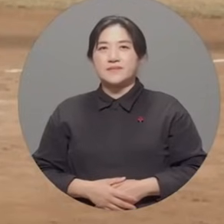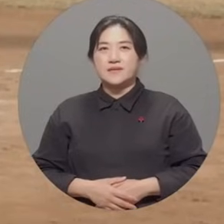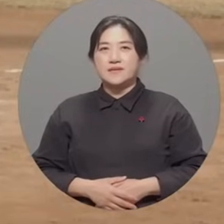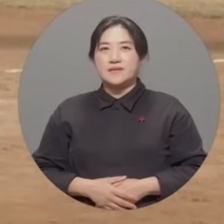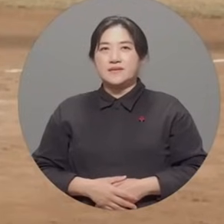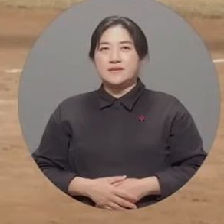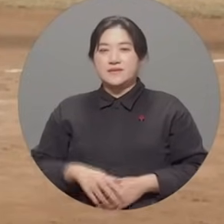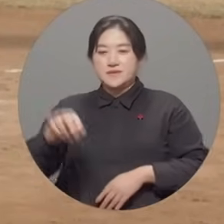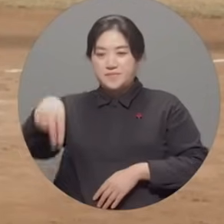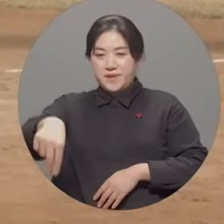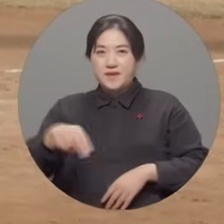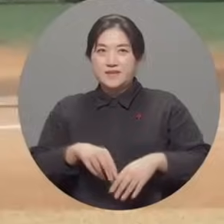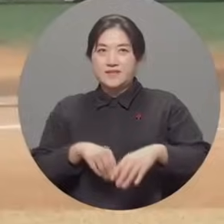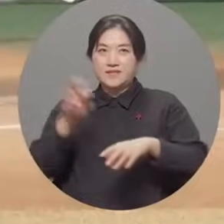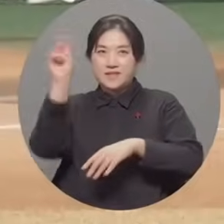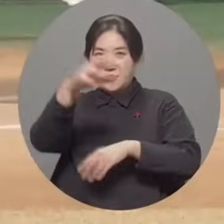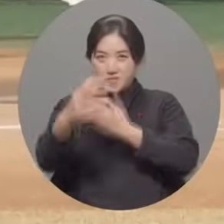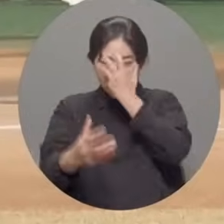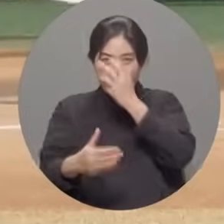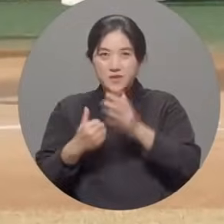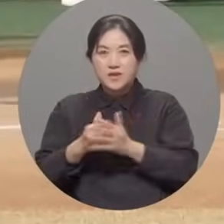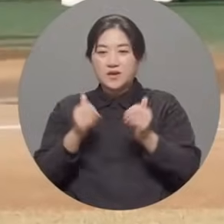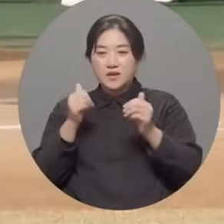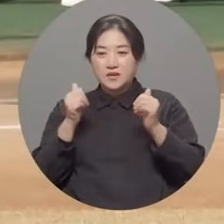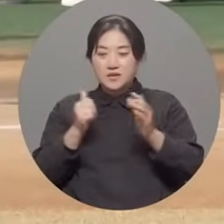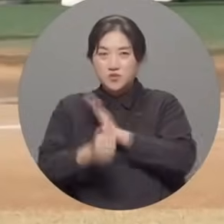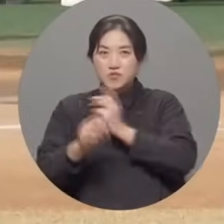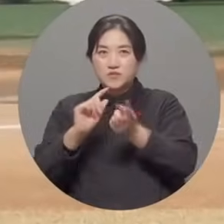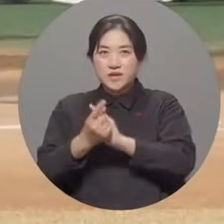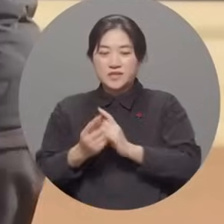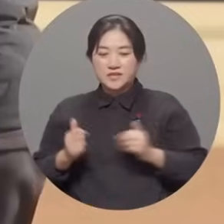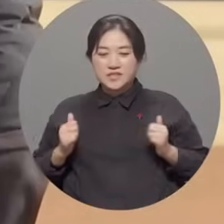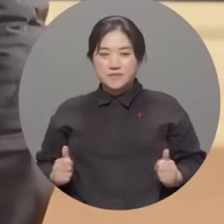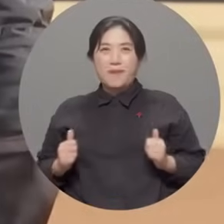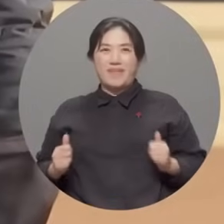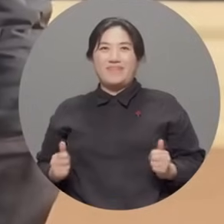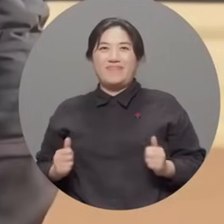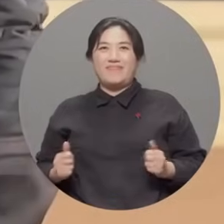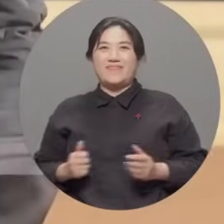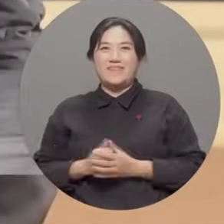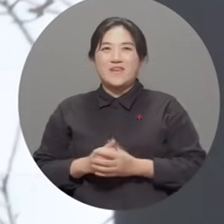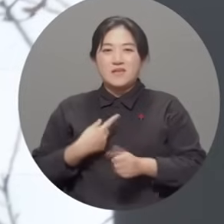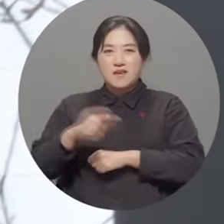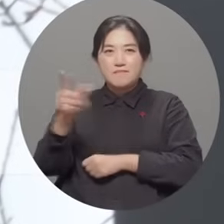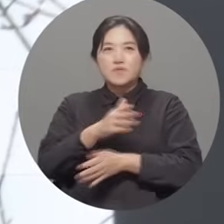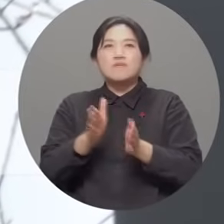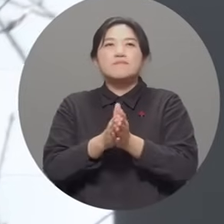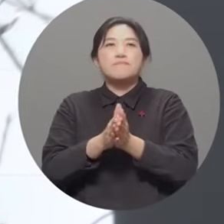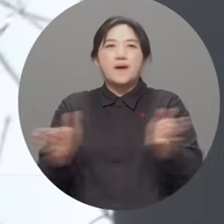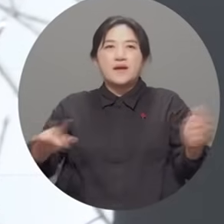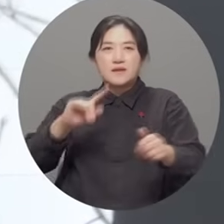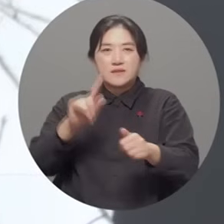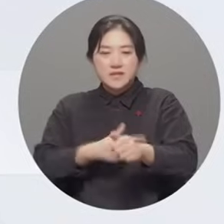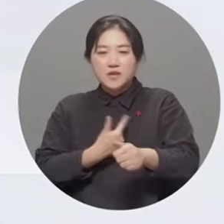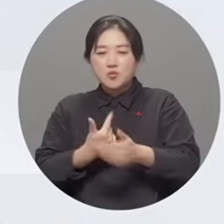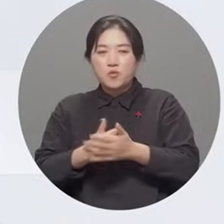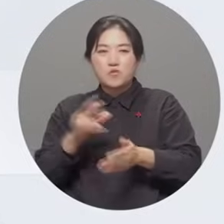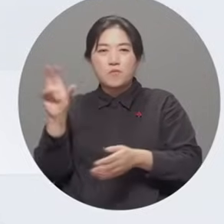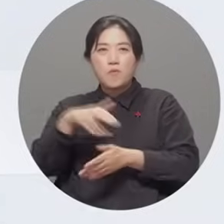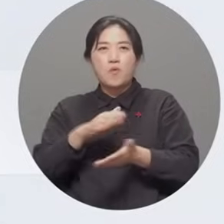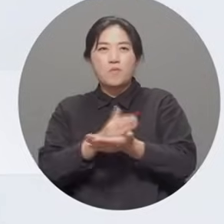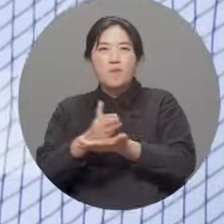마운드와 타석, 포수 자리에 선수 대신 심판들이 자리했습니다. 내년부터 도입되는 자동 볼판 정